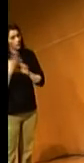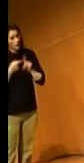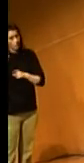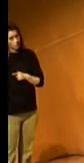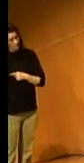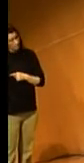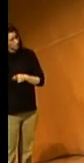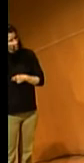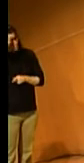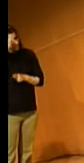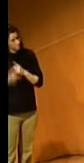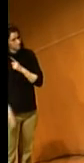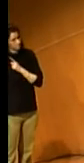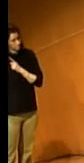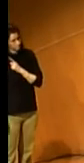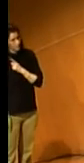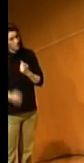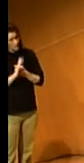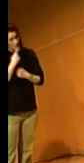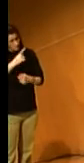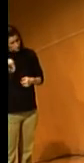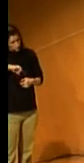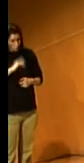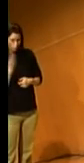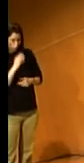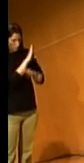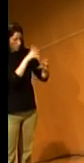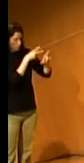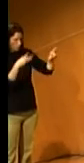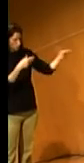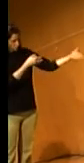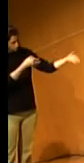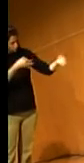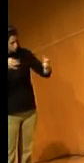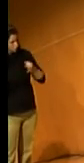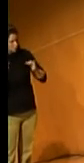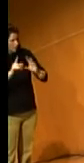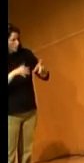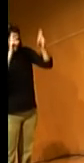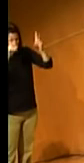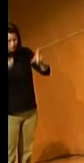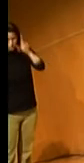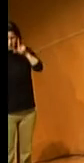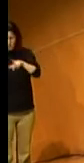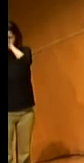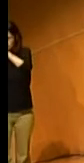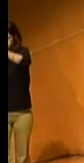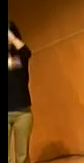qu'on a besoin d'emploi du temps suivi et on a aussi besoin de vous accompagner